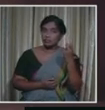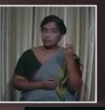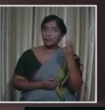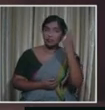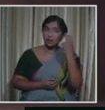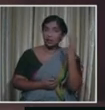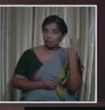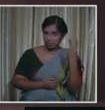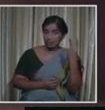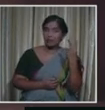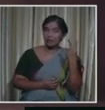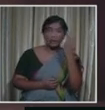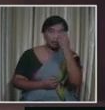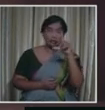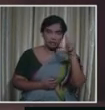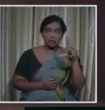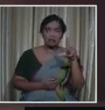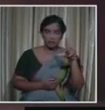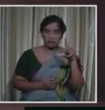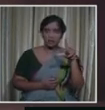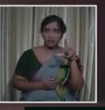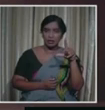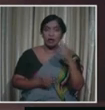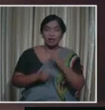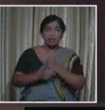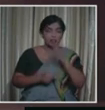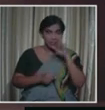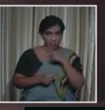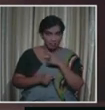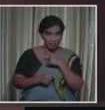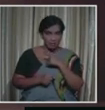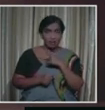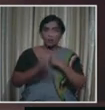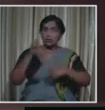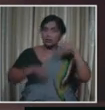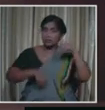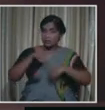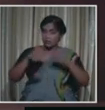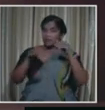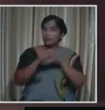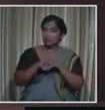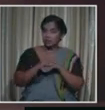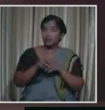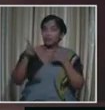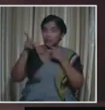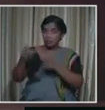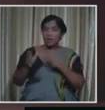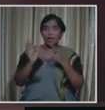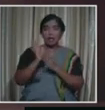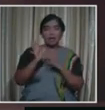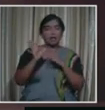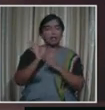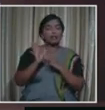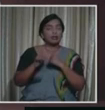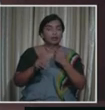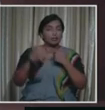2002 වකවානුවේදී 2007 ගම්පහේදී මැතිවරණ ව්‍යාපාරයේදී විඩි තබල අපේ නන්දන බාලගේ සහෝදරයා